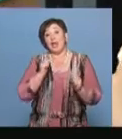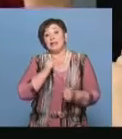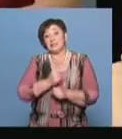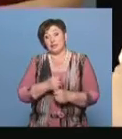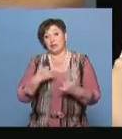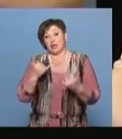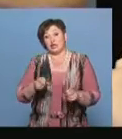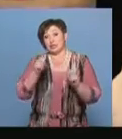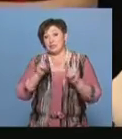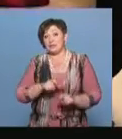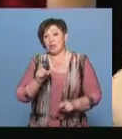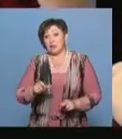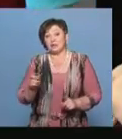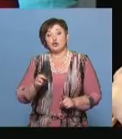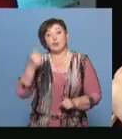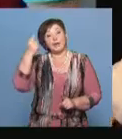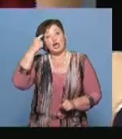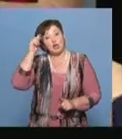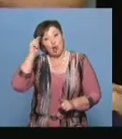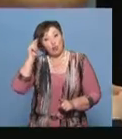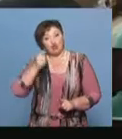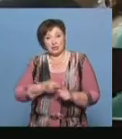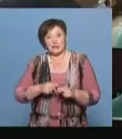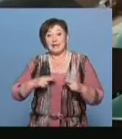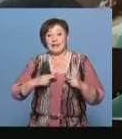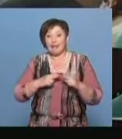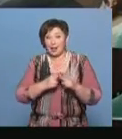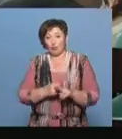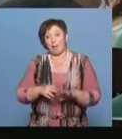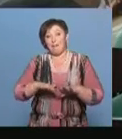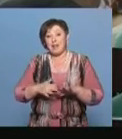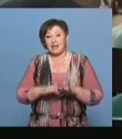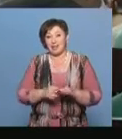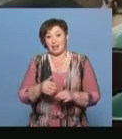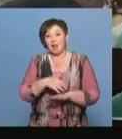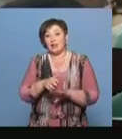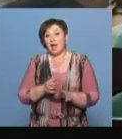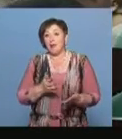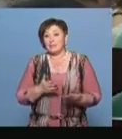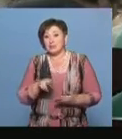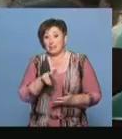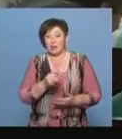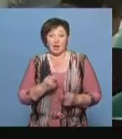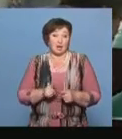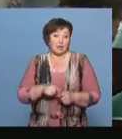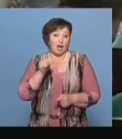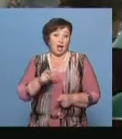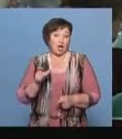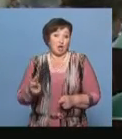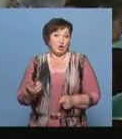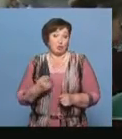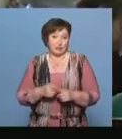наших специалистов, чтобы они научились этим технологиям. И они могут научить надомников. Это людям дать вот удочку